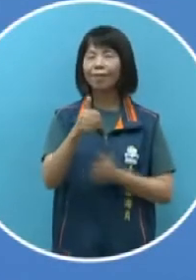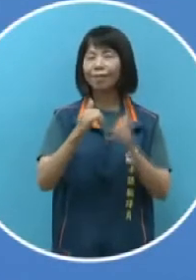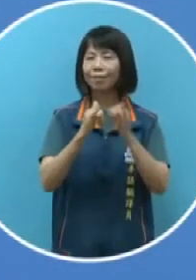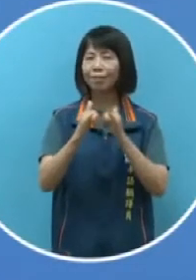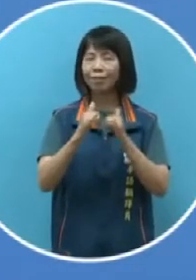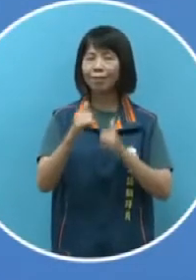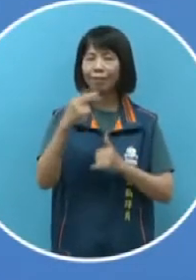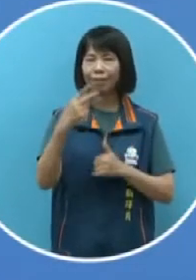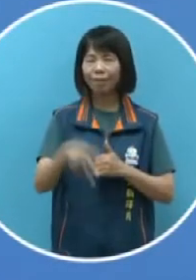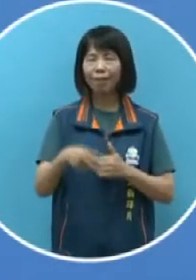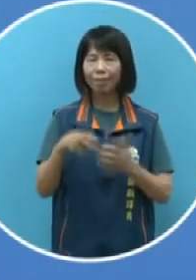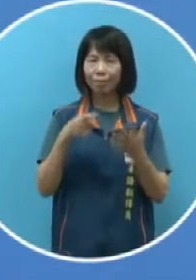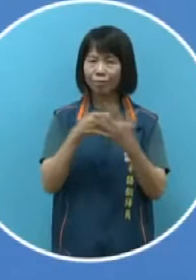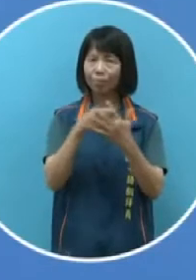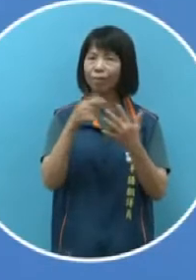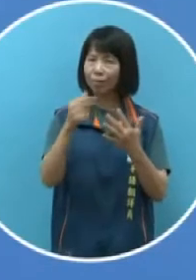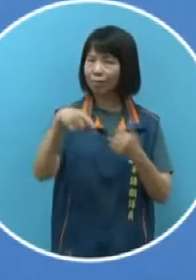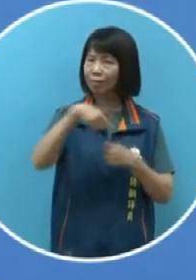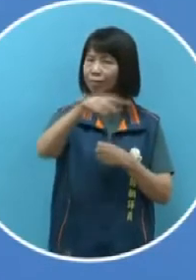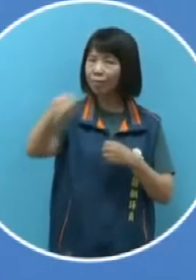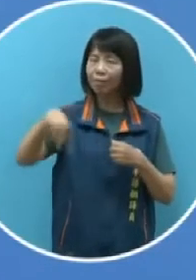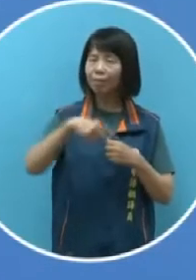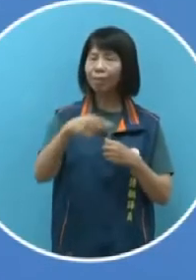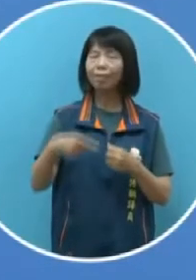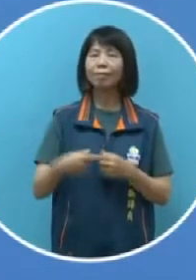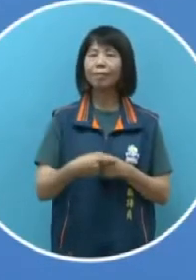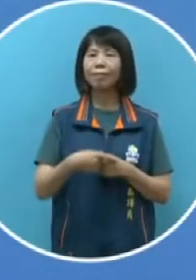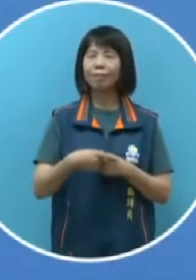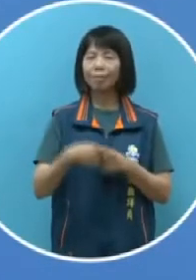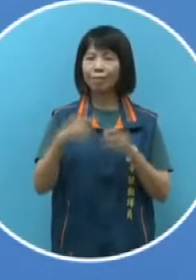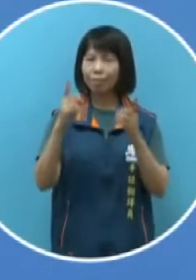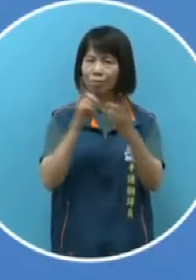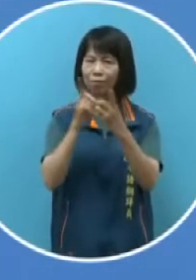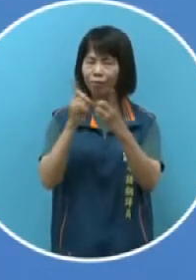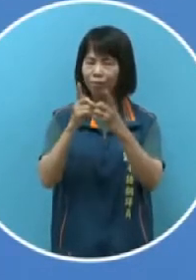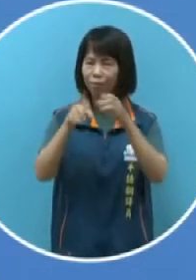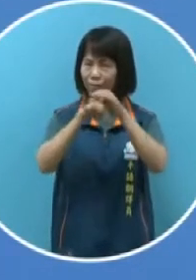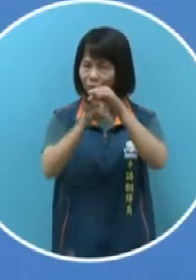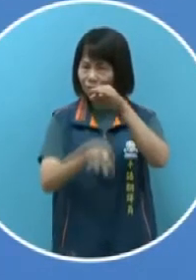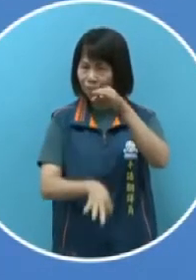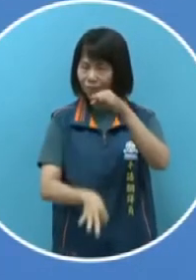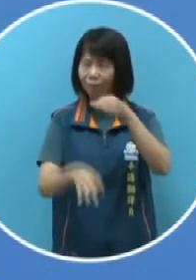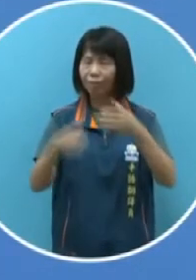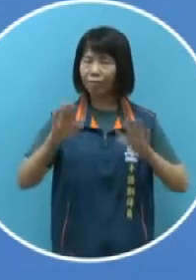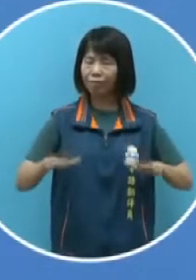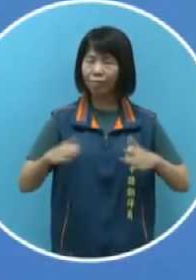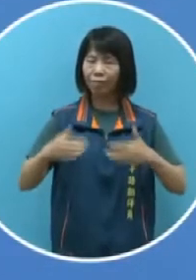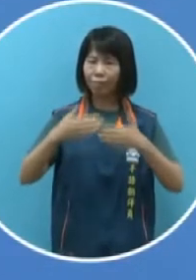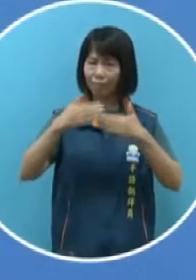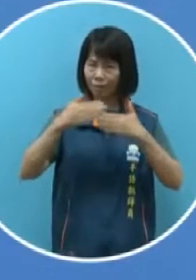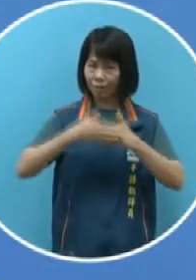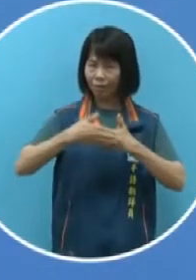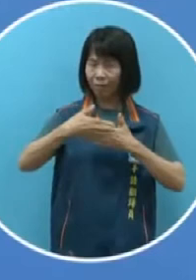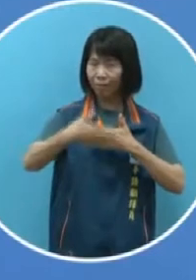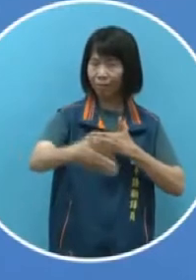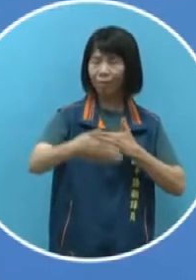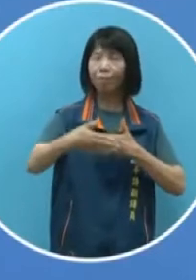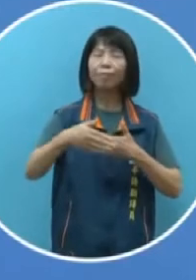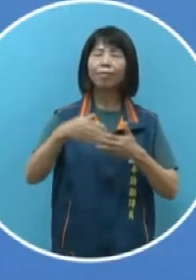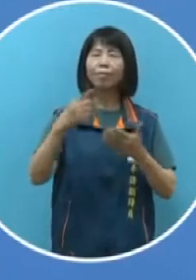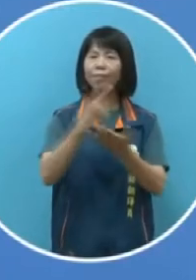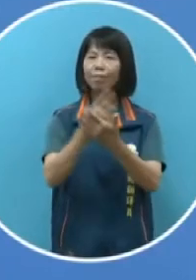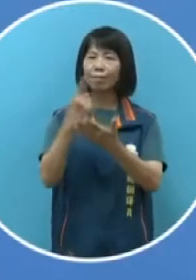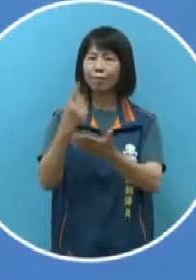亲，更谢谢确诊者以及我们被框列而现在在居家隔离的防疫旅馆的我们所有